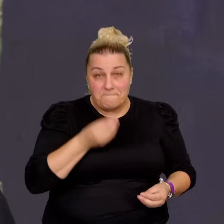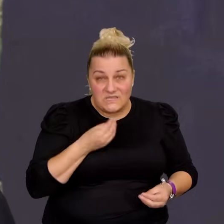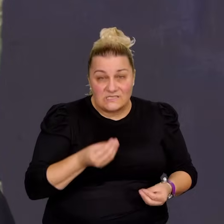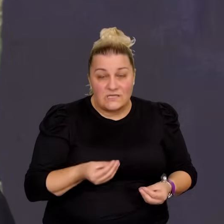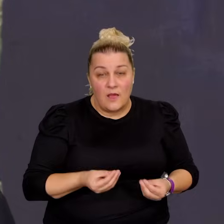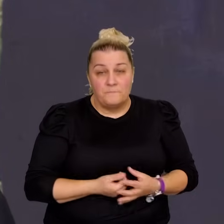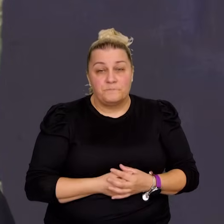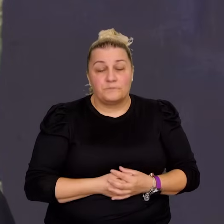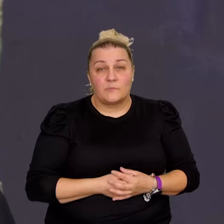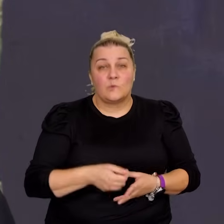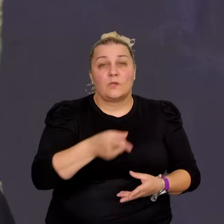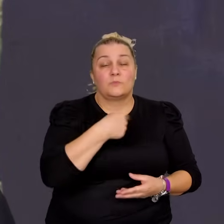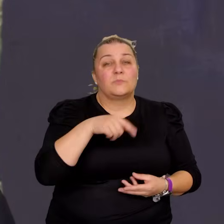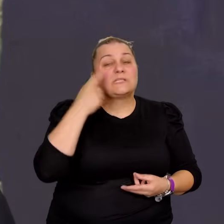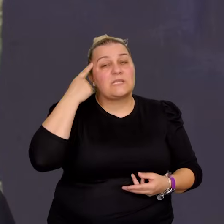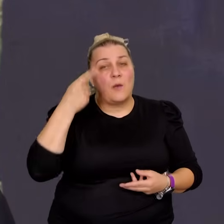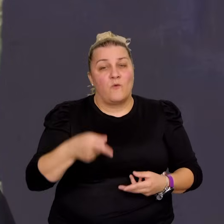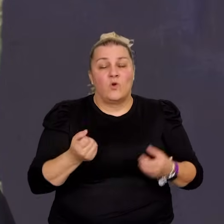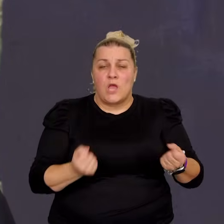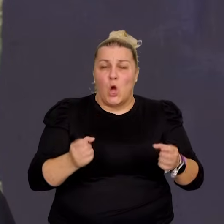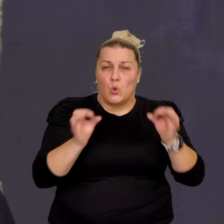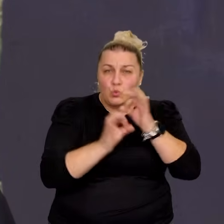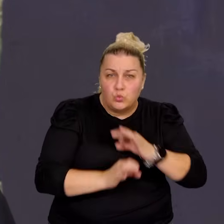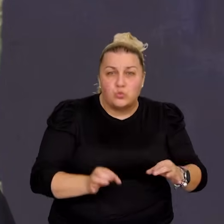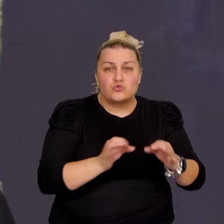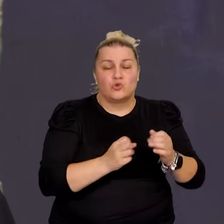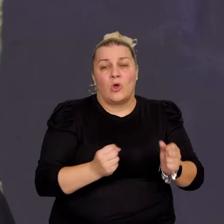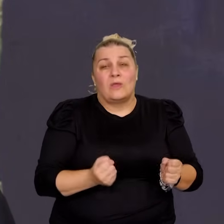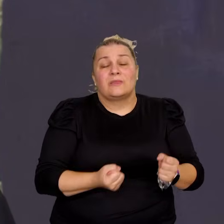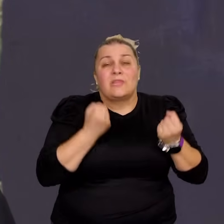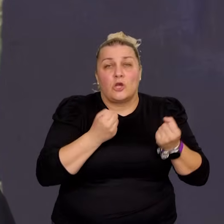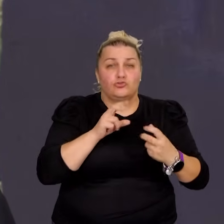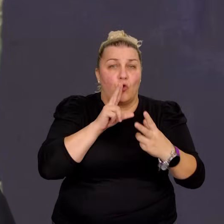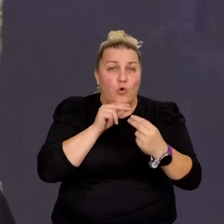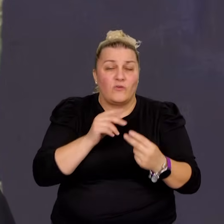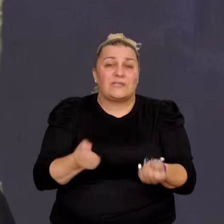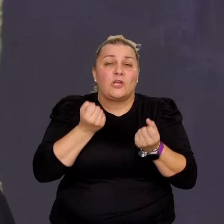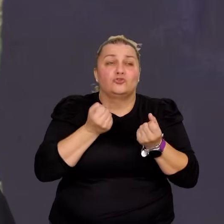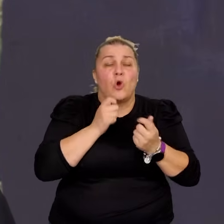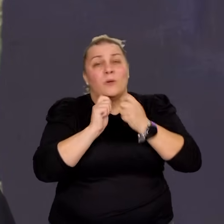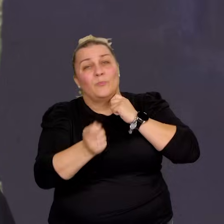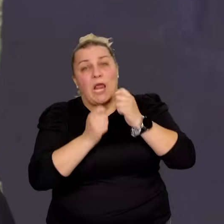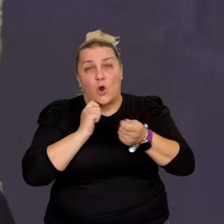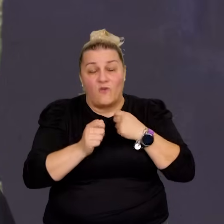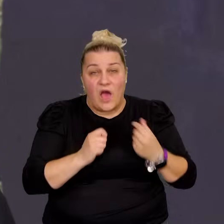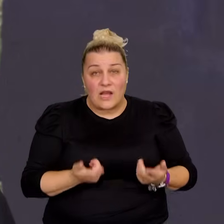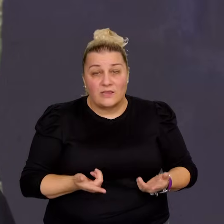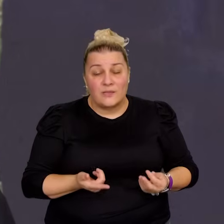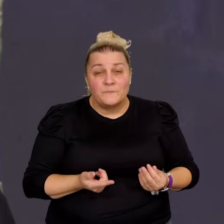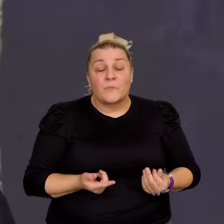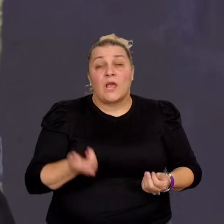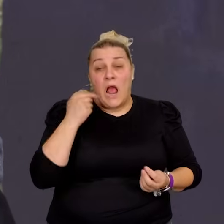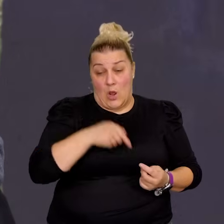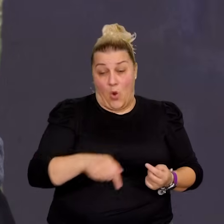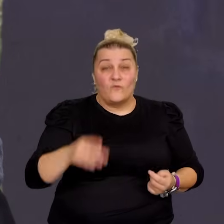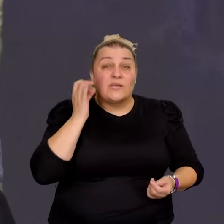emisije. Znamo da je tužno i teško i govoriti, prigovarati o ovim trenucima. No,